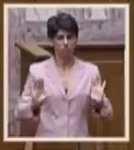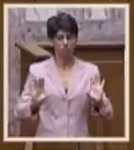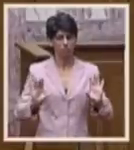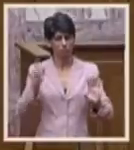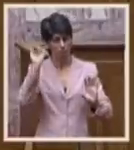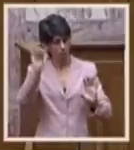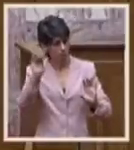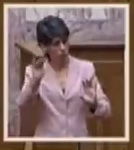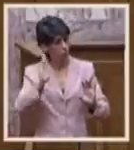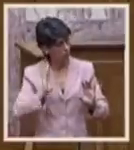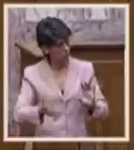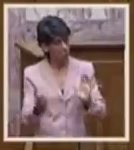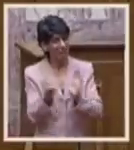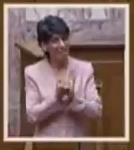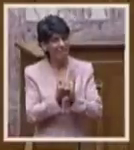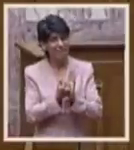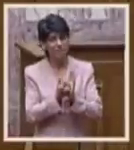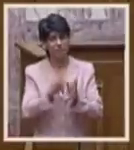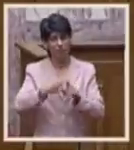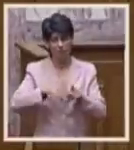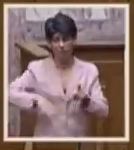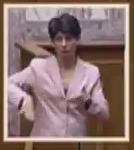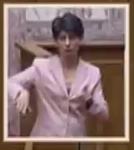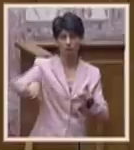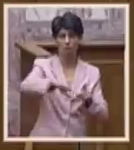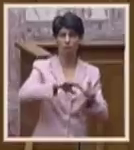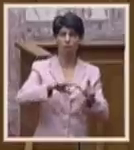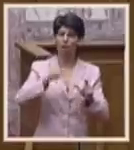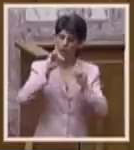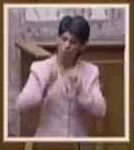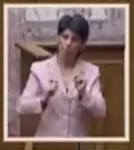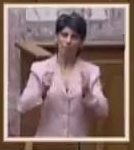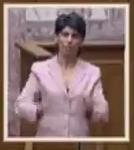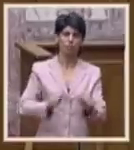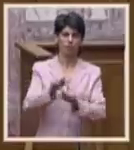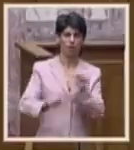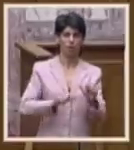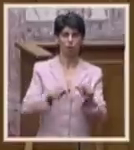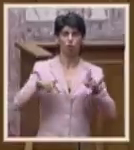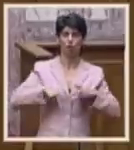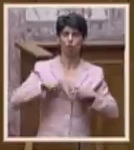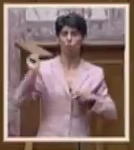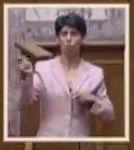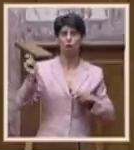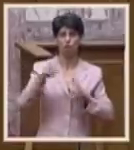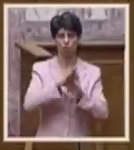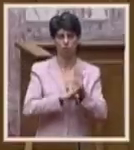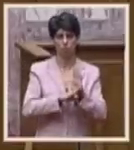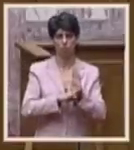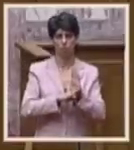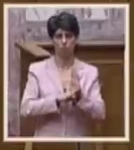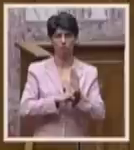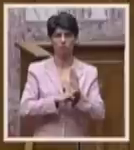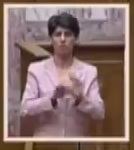ελληνικό λαό ότι θα κάνουμε τις απαραίτητες θεσμικές αλλαγές στο κράτος, στο πολιτικό σύστημα, στην διάρθρωση